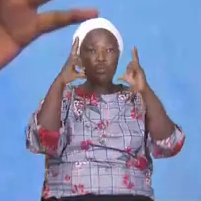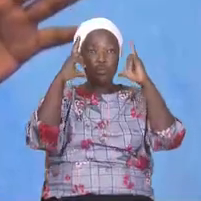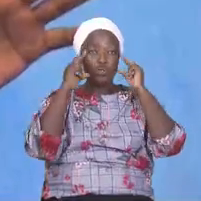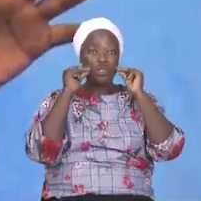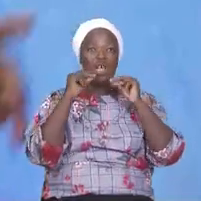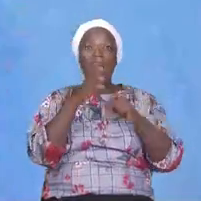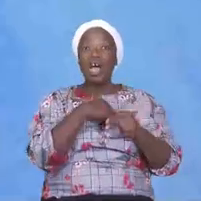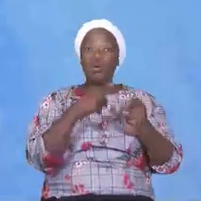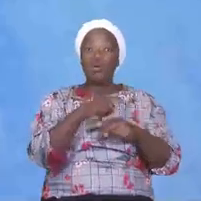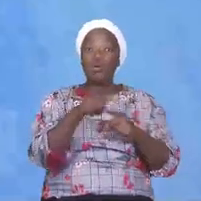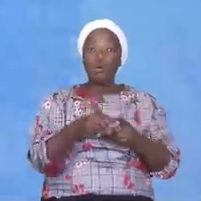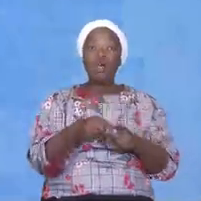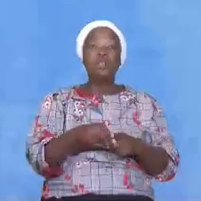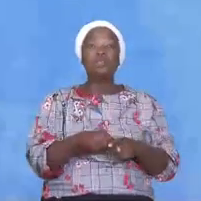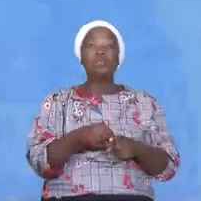temps,